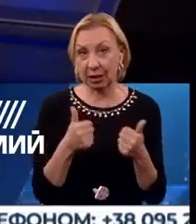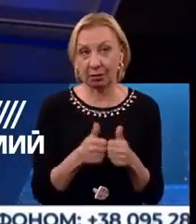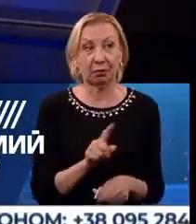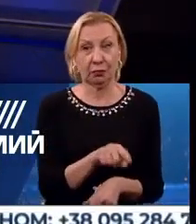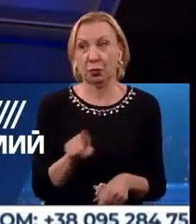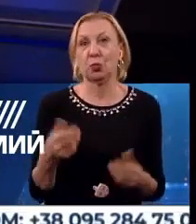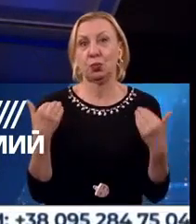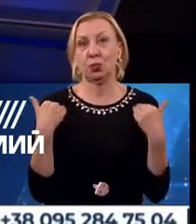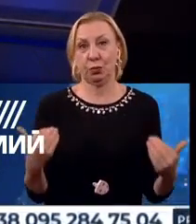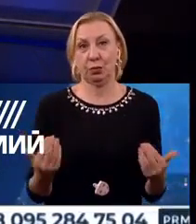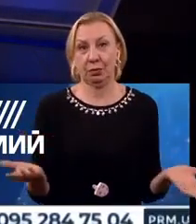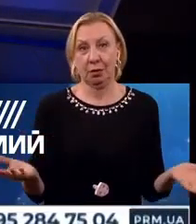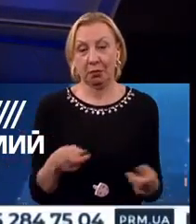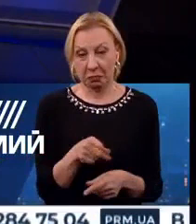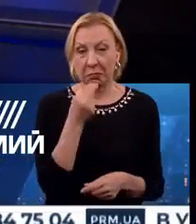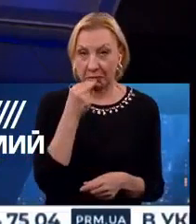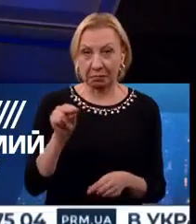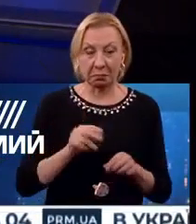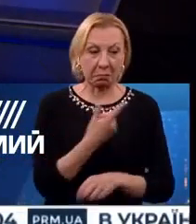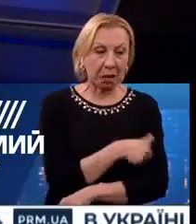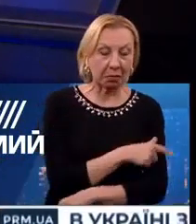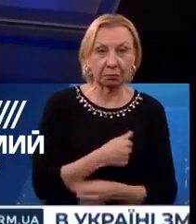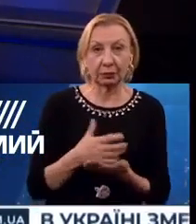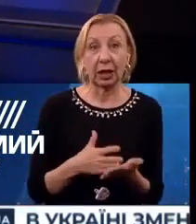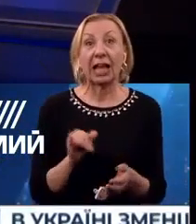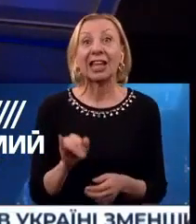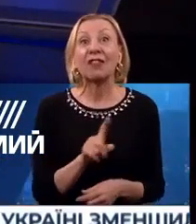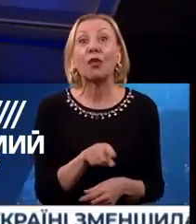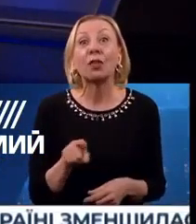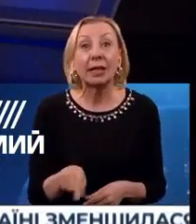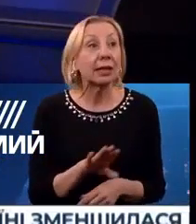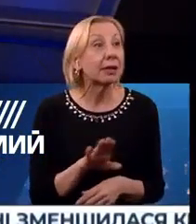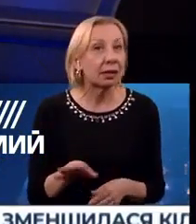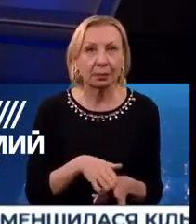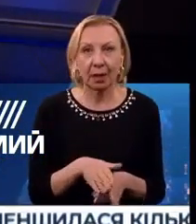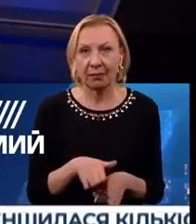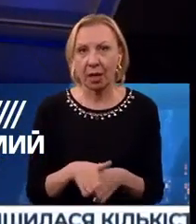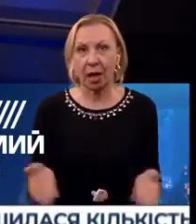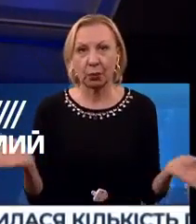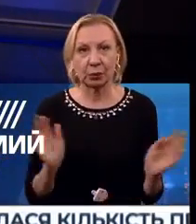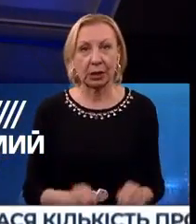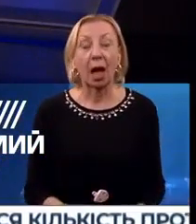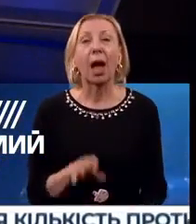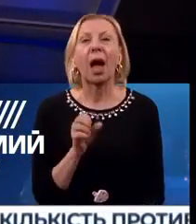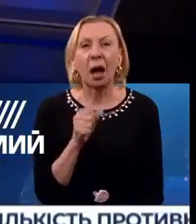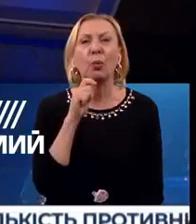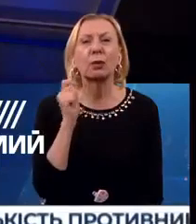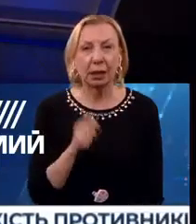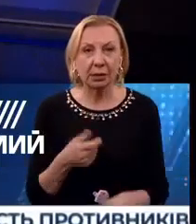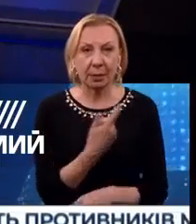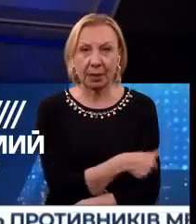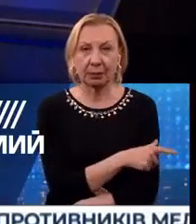значно розвинутіші в плані медичних послуг, і вони не справляються. Українська медицина тим більше. Тому